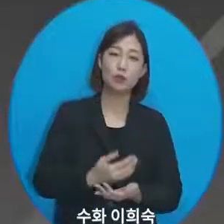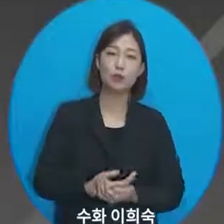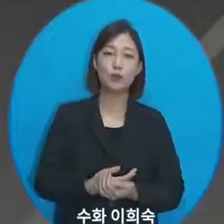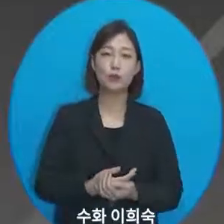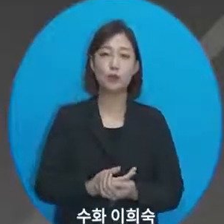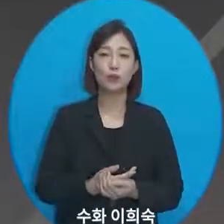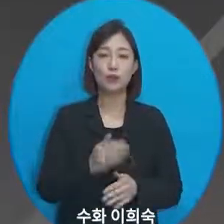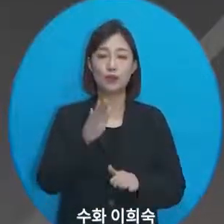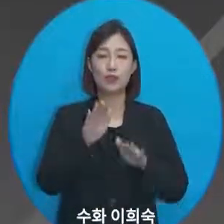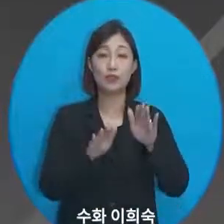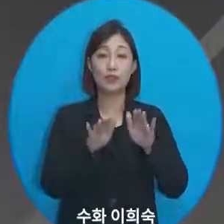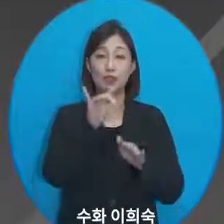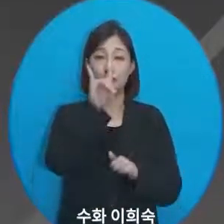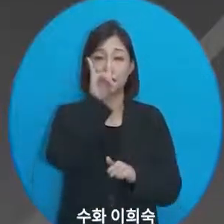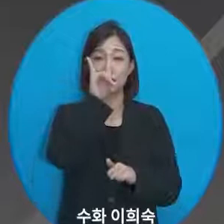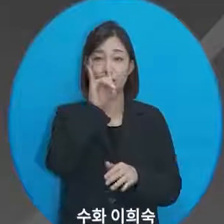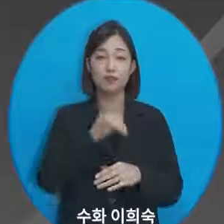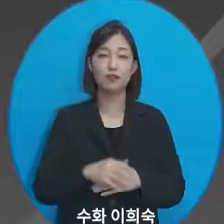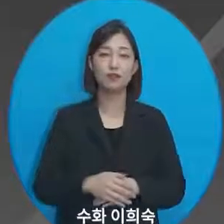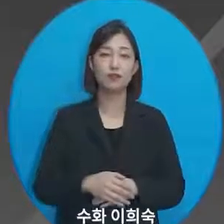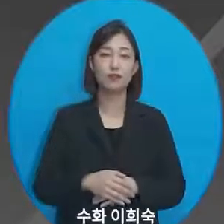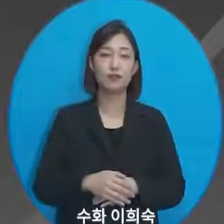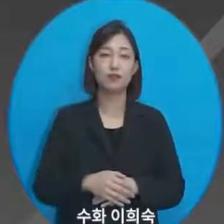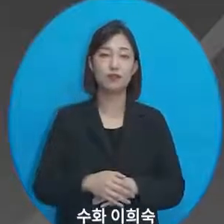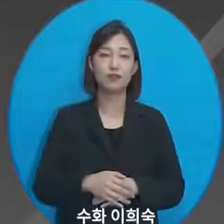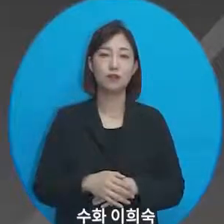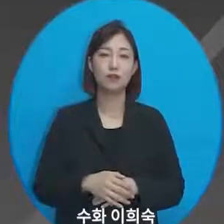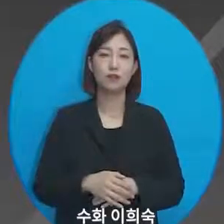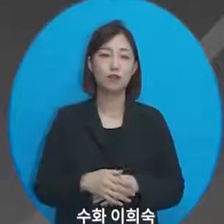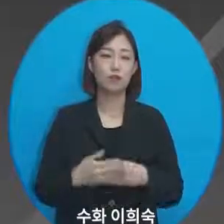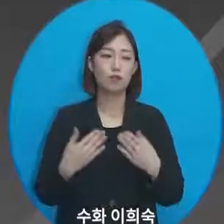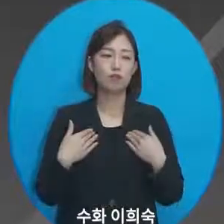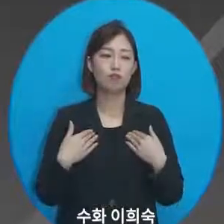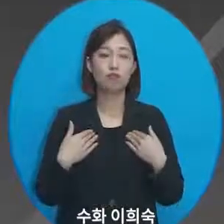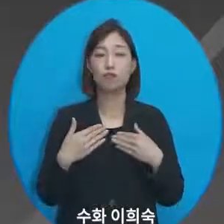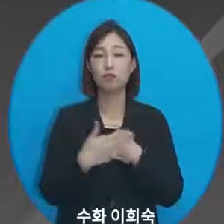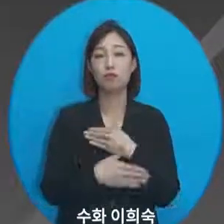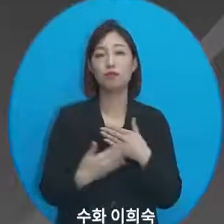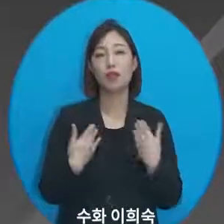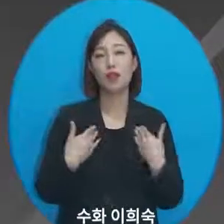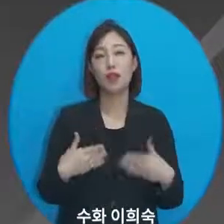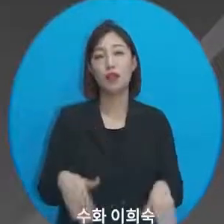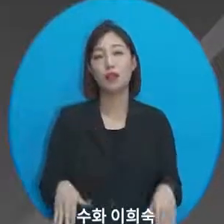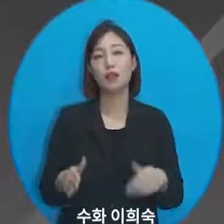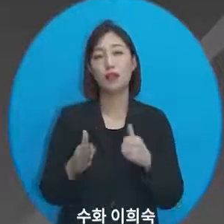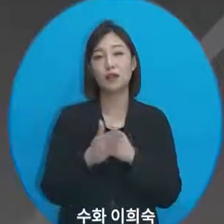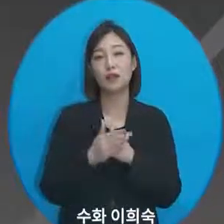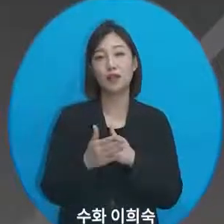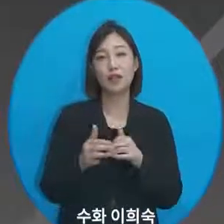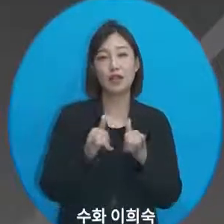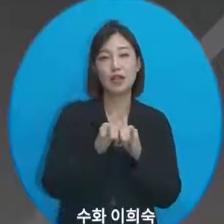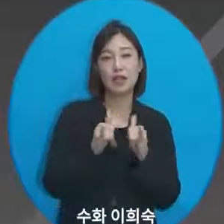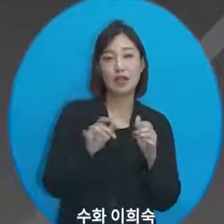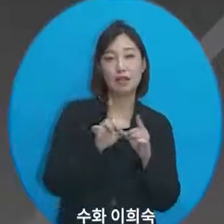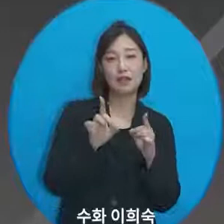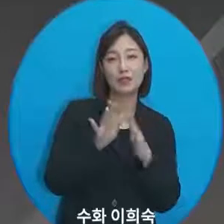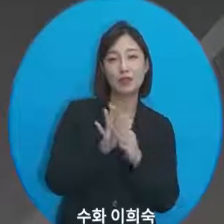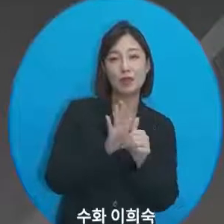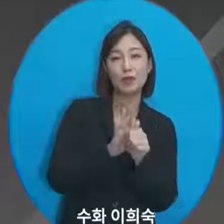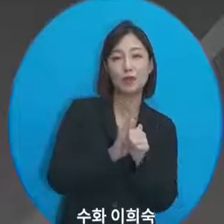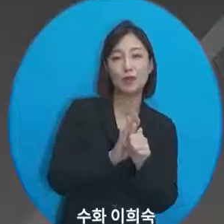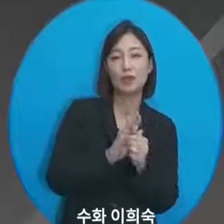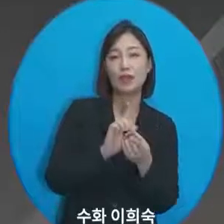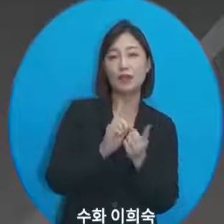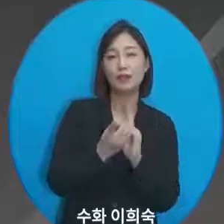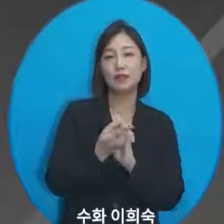다른 차이로 뭔가 문제를 해결해 줘야 될 때 바로 이 기술을 응용해서 많은 부분을 해결할 수가 있습니다.